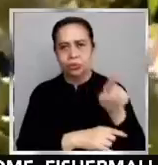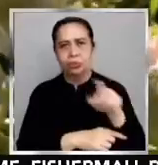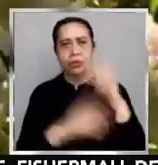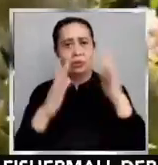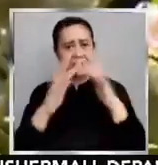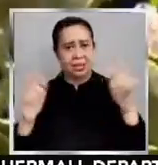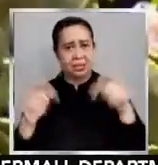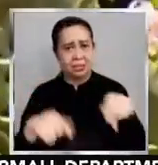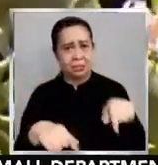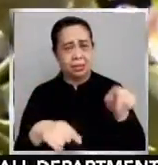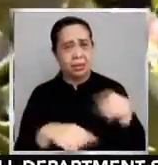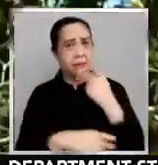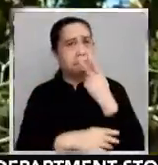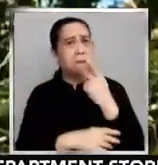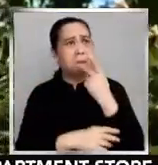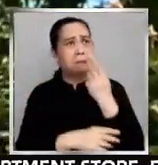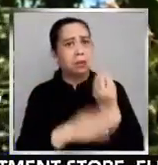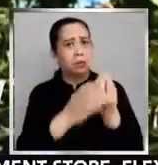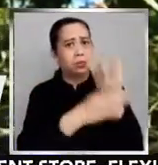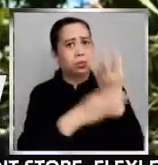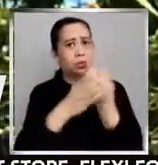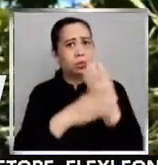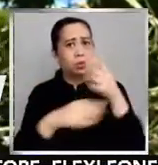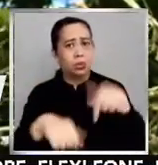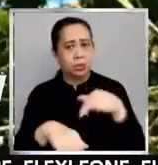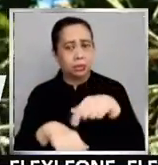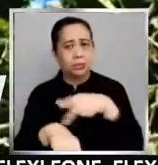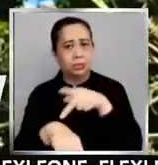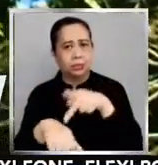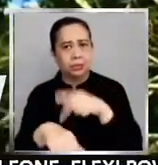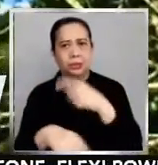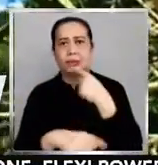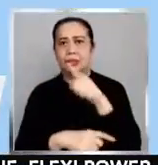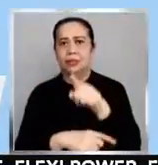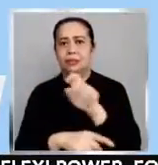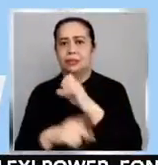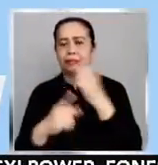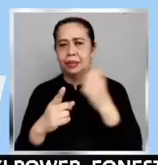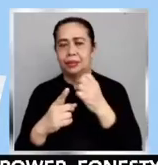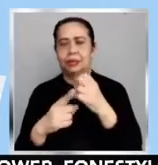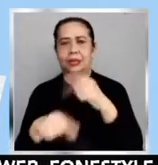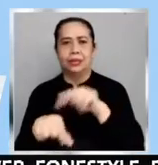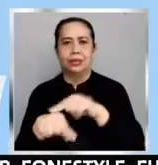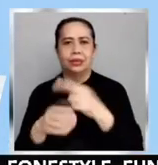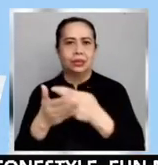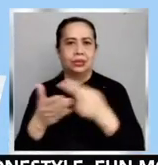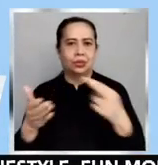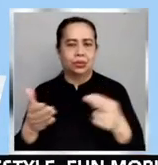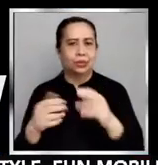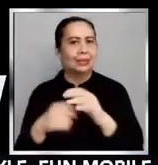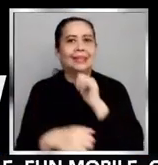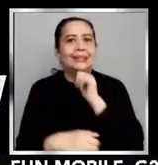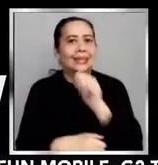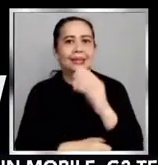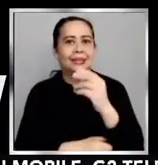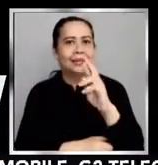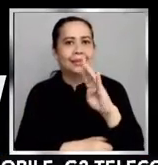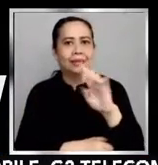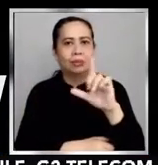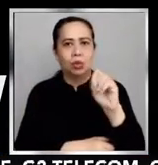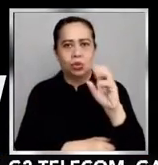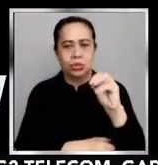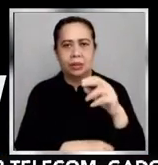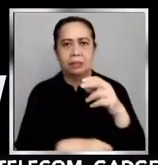na punong namumukadkad sa Malungon? Ayon sa Municipal Environment and Natural Resources, hindi cherry blossom ang mga ito, kundi Tabebuya